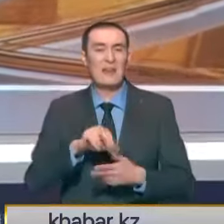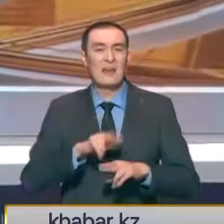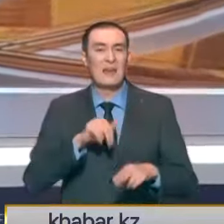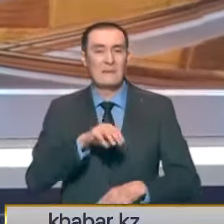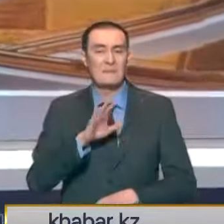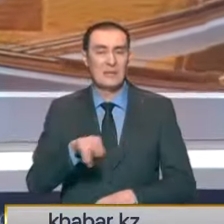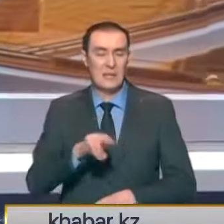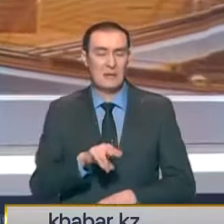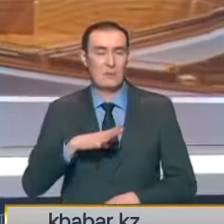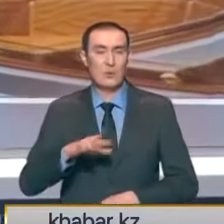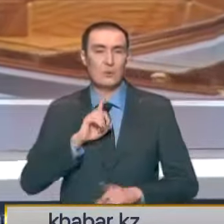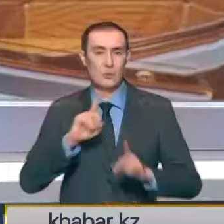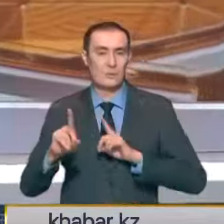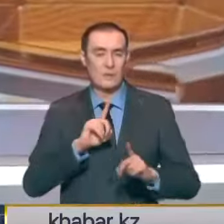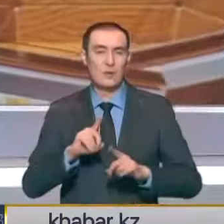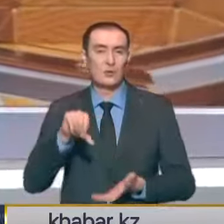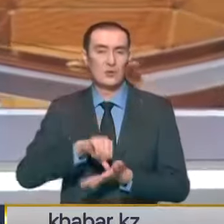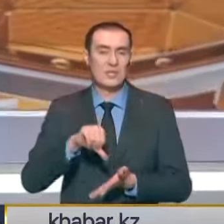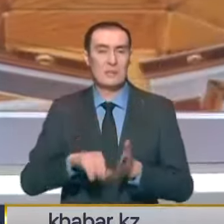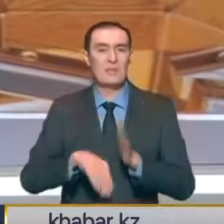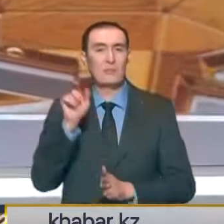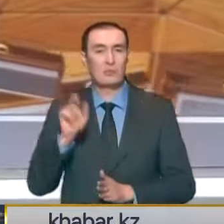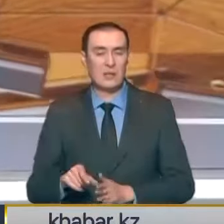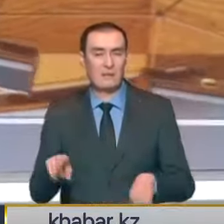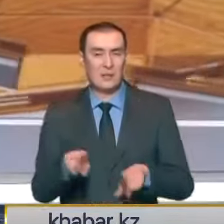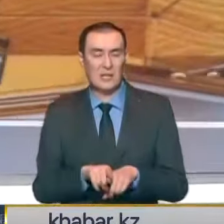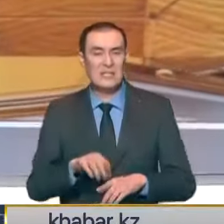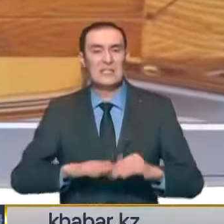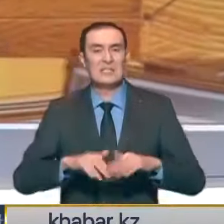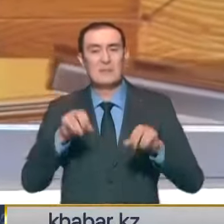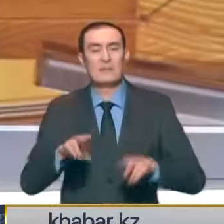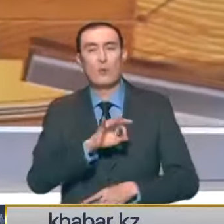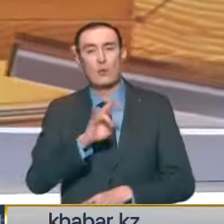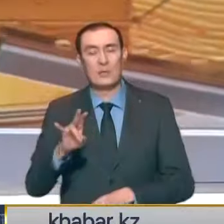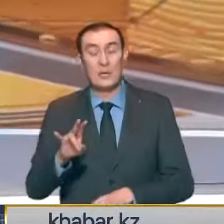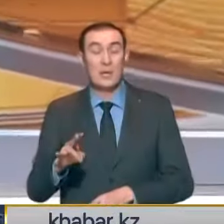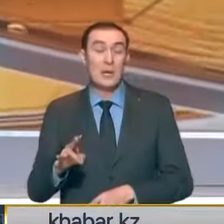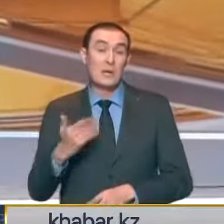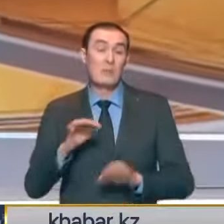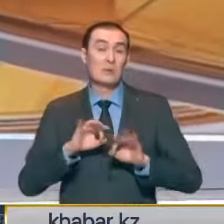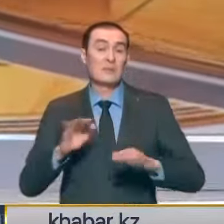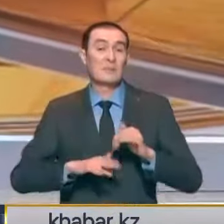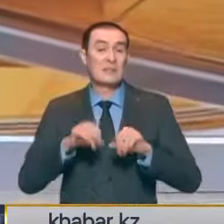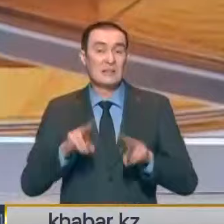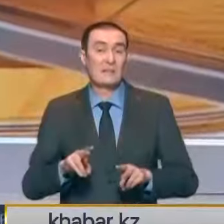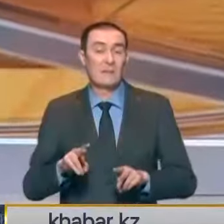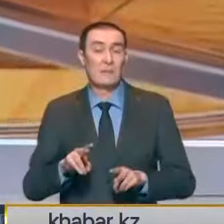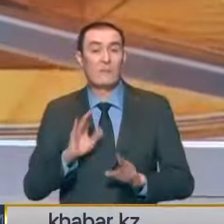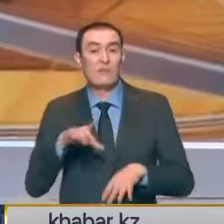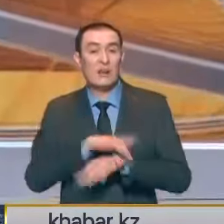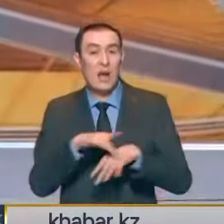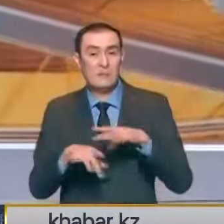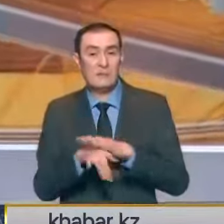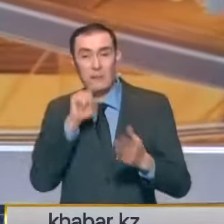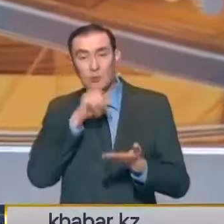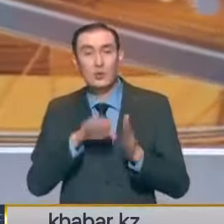МВД. В столице прошел круглый стол с участием депутатов, а также экспертов ООН. И вот по словам специалистов, в ловушку могут попасть